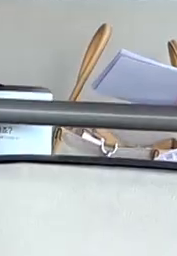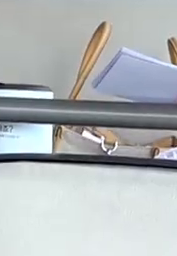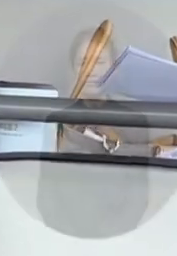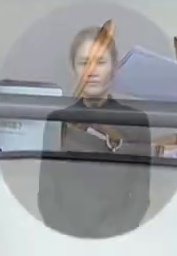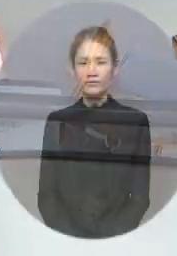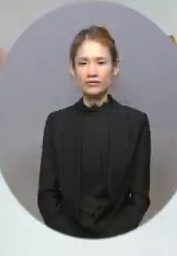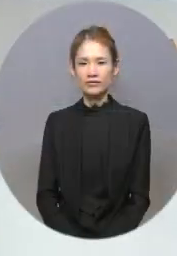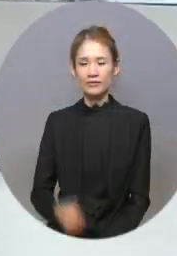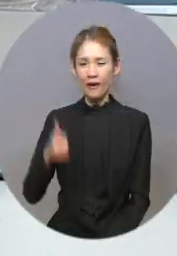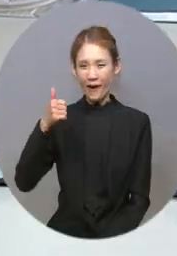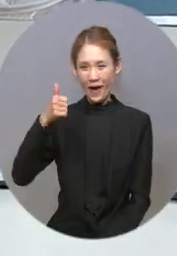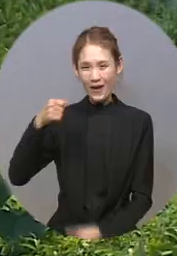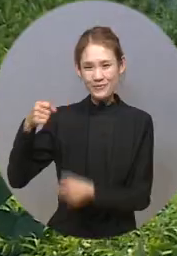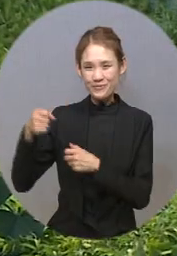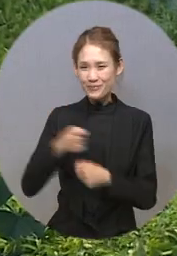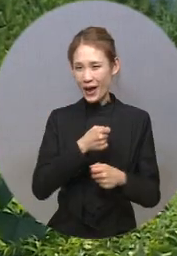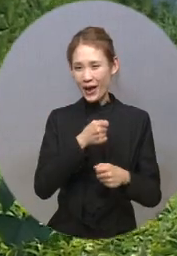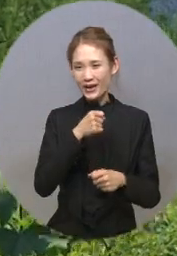구시야! 안 돼!